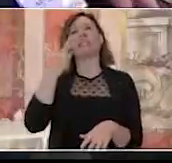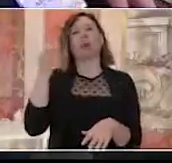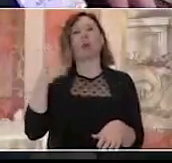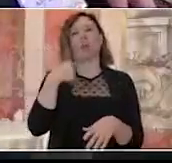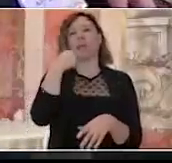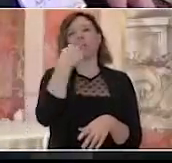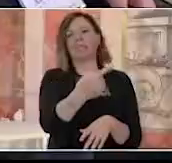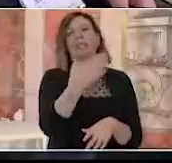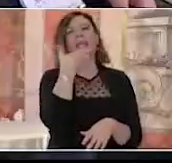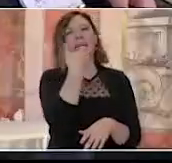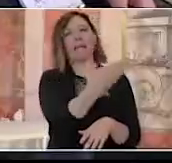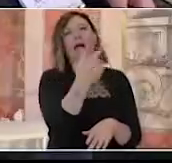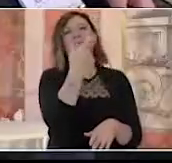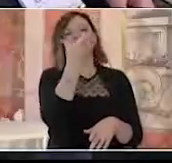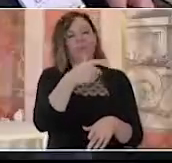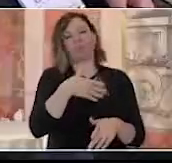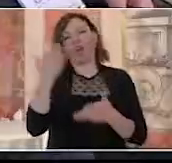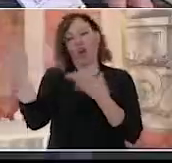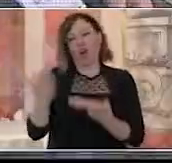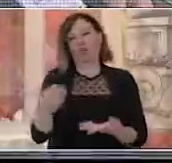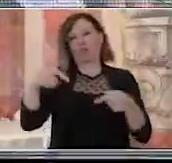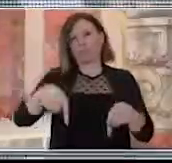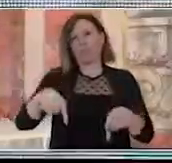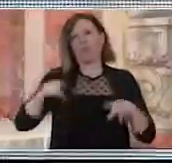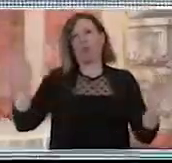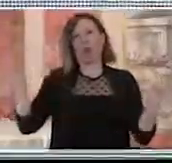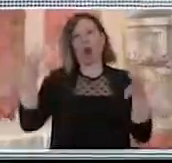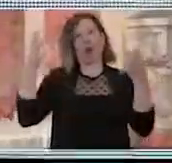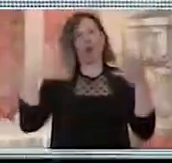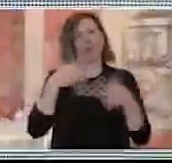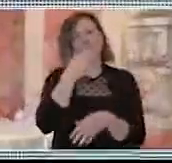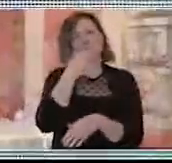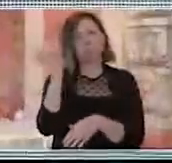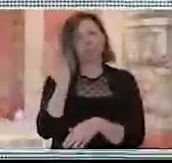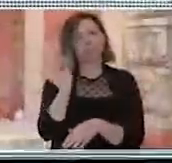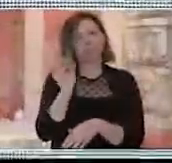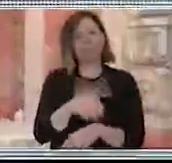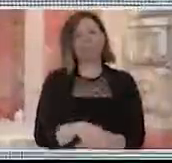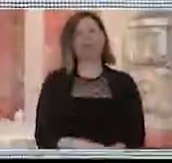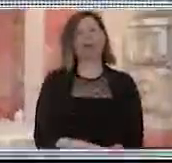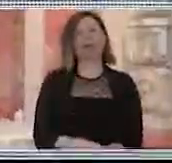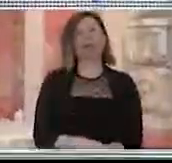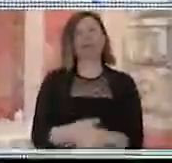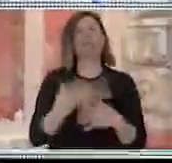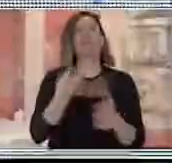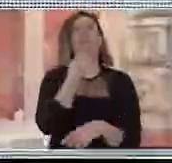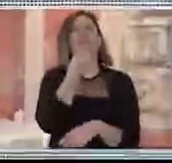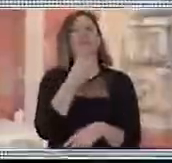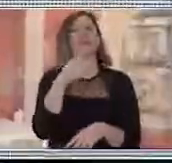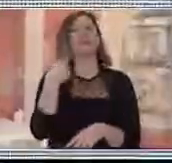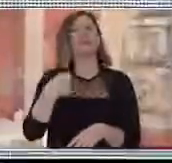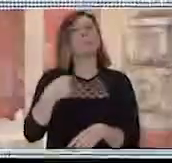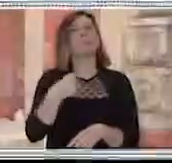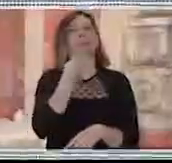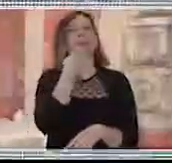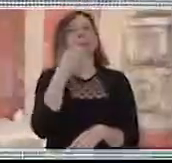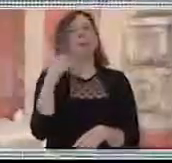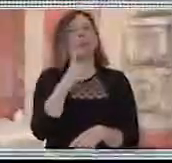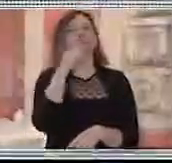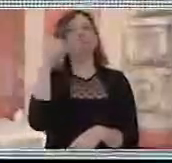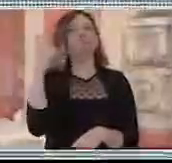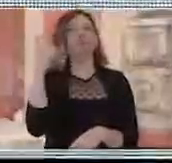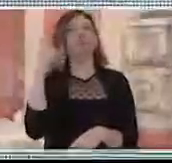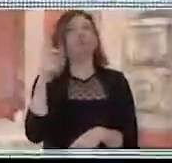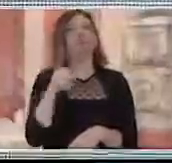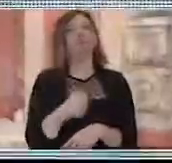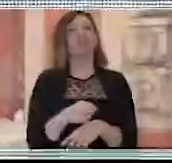ringrazio anche per averci ospitato nella nostra bellissima Aquila. Signor Presidente, buongiorno. Signor Commissario, buongiorno.